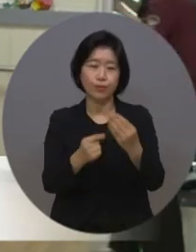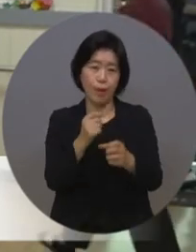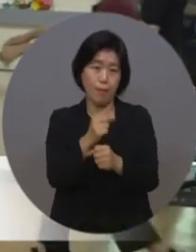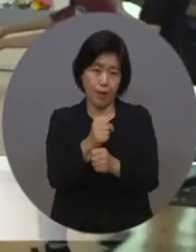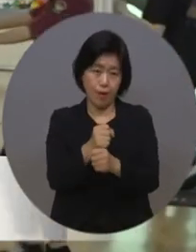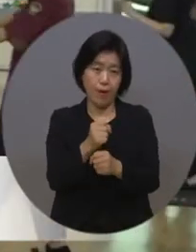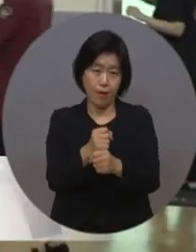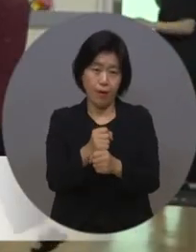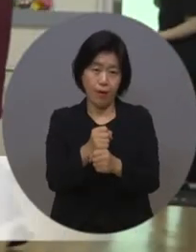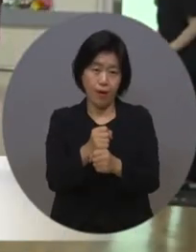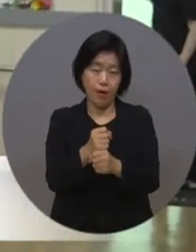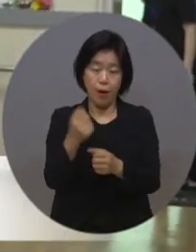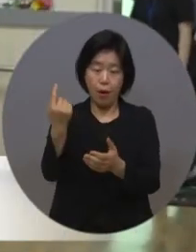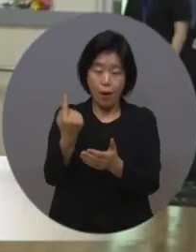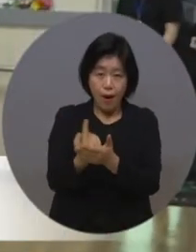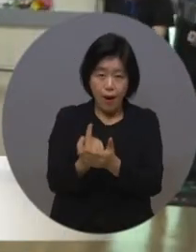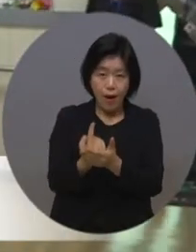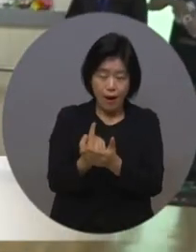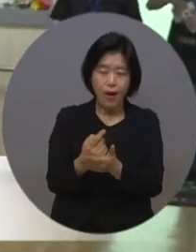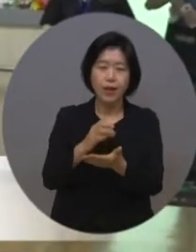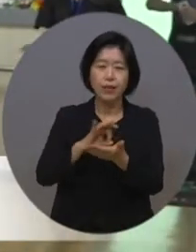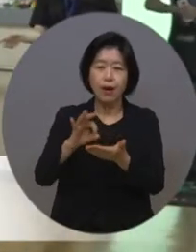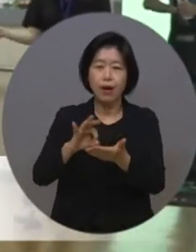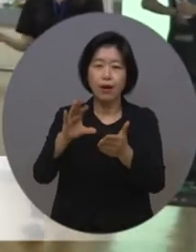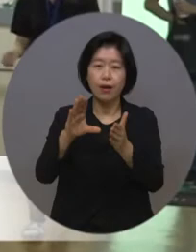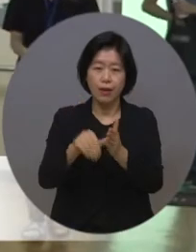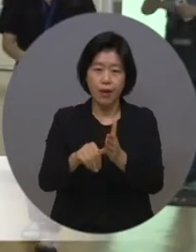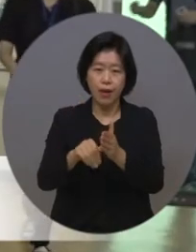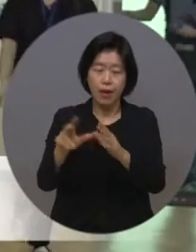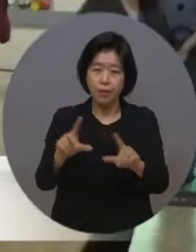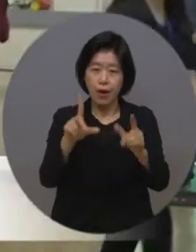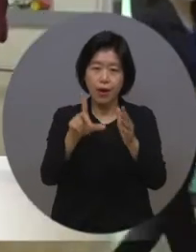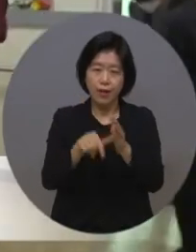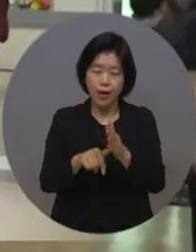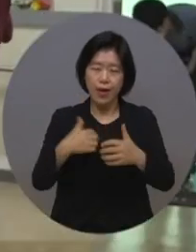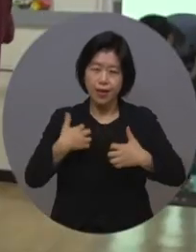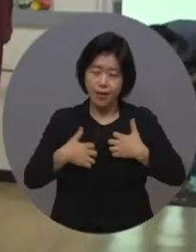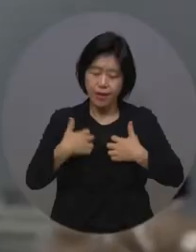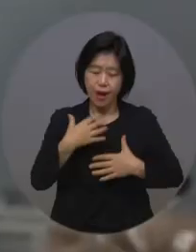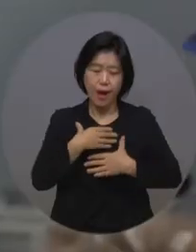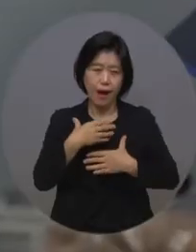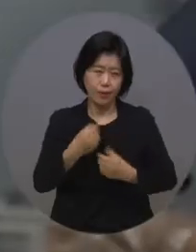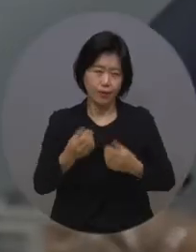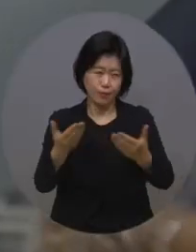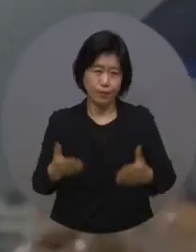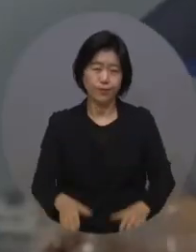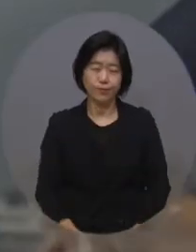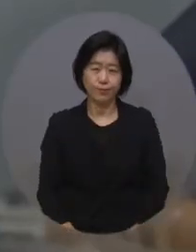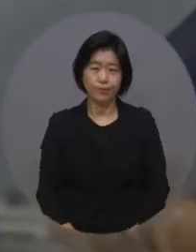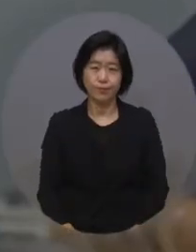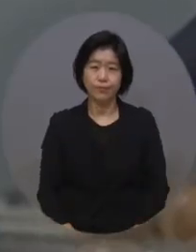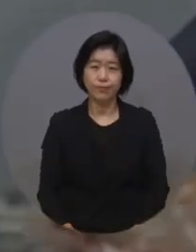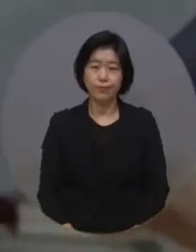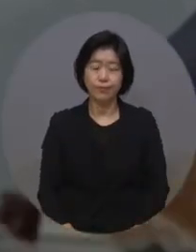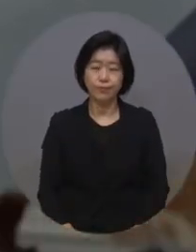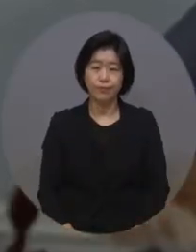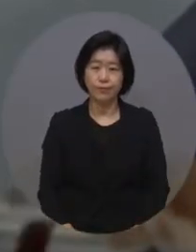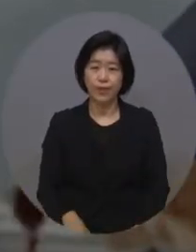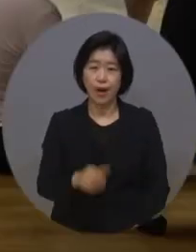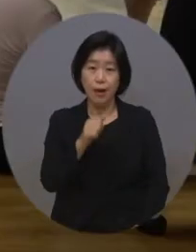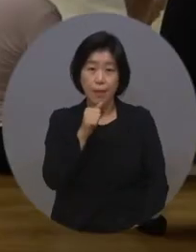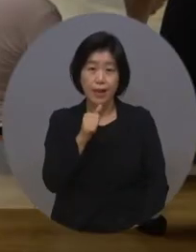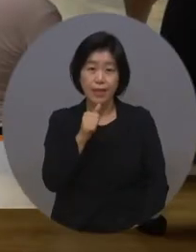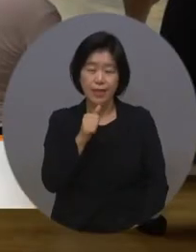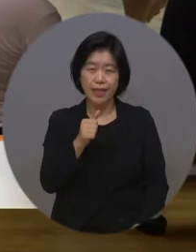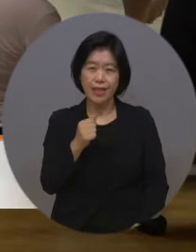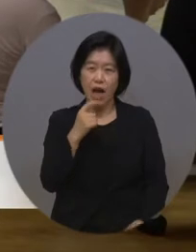이용인분들이 계시는 동안 최대한 안전하고 즐겁게 지낼 수 있도록 하고 있습니다. 계절의 대표 별미 팥빙수 한